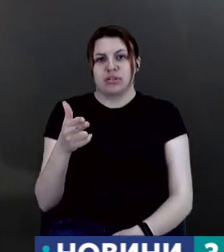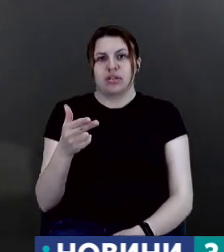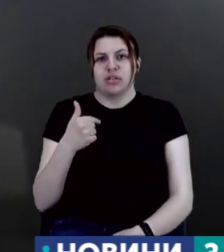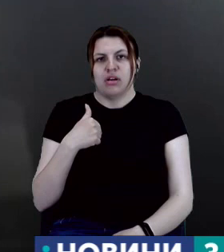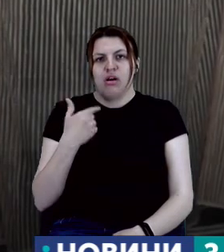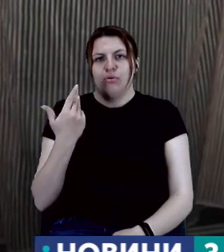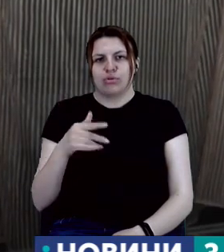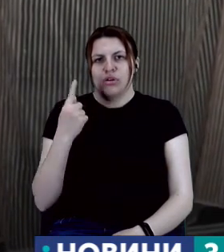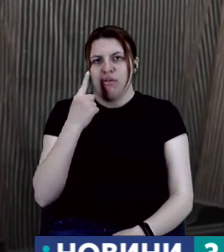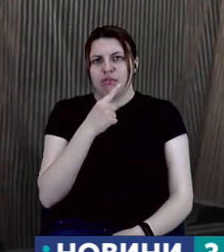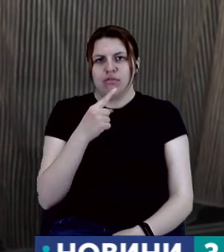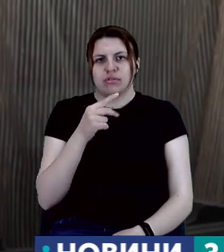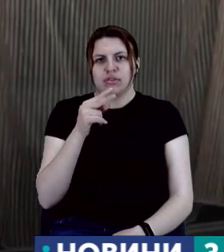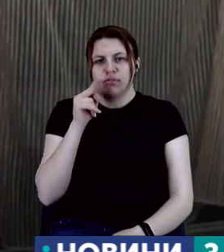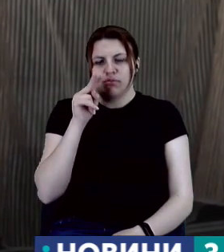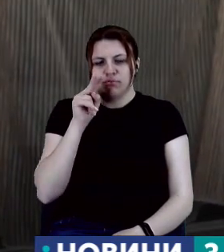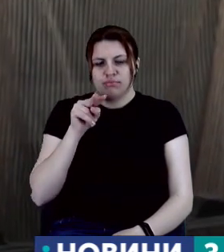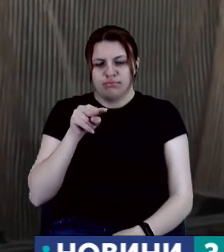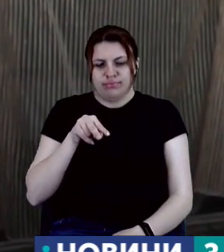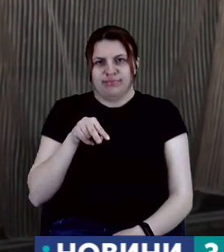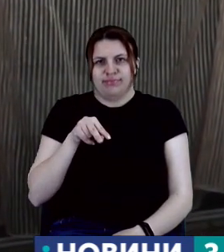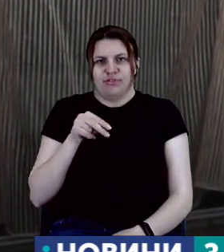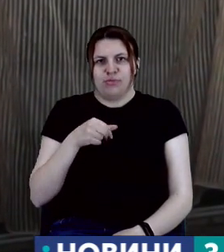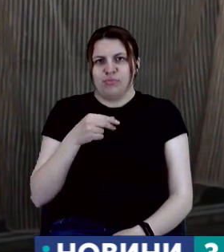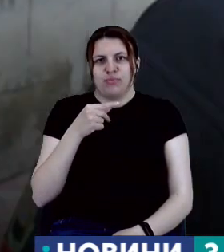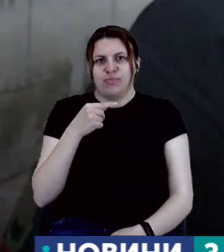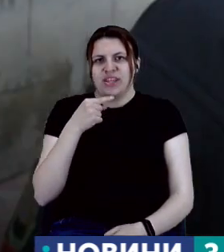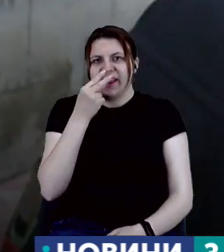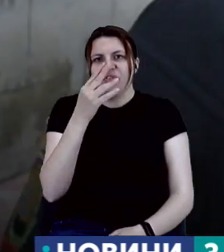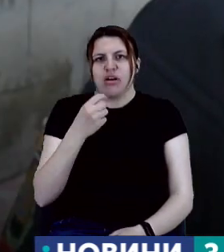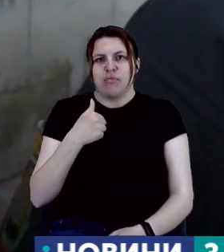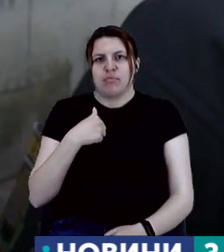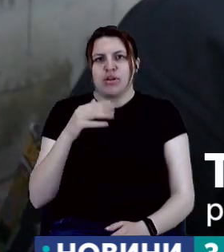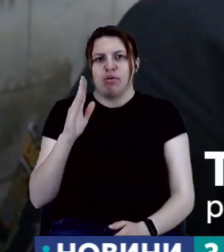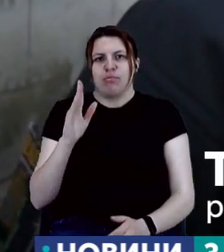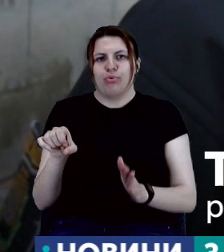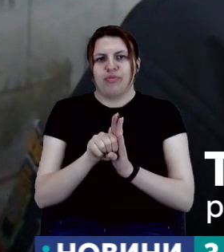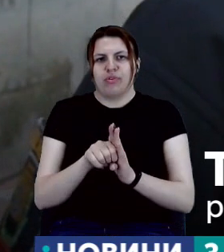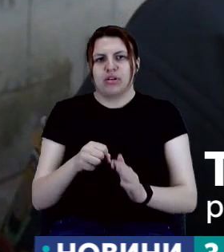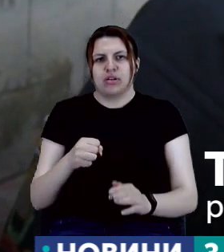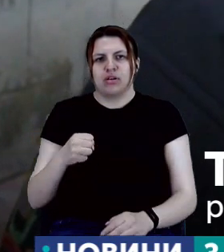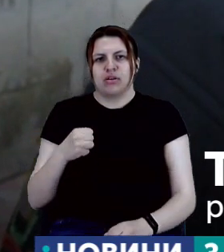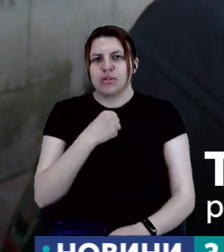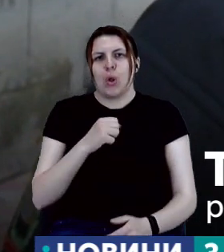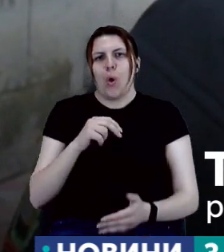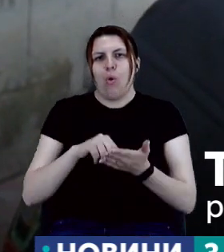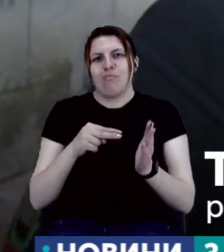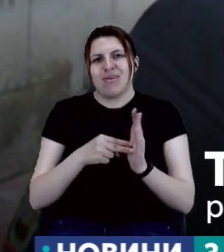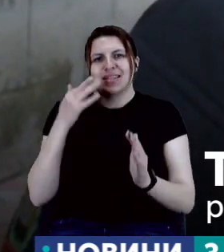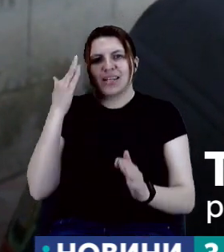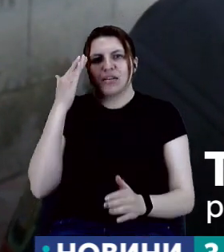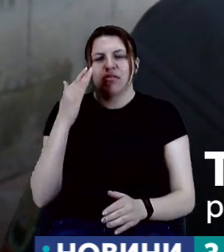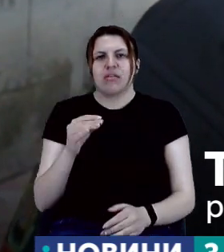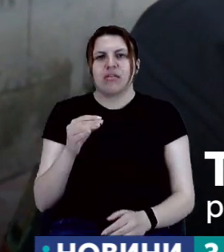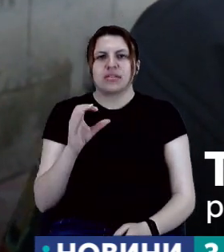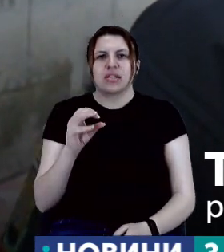просто почала опускати очі, як говориться, мені, щоб не бачити, як у мене будуть вбивати. Зловмисників затримано в порядку статті 208